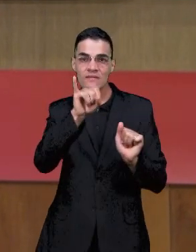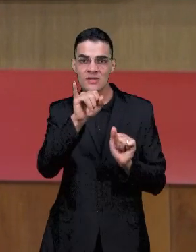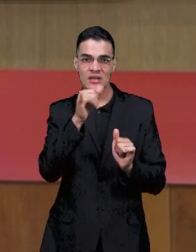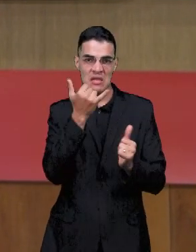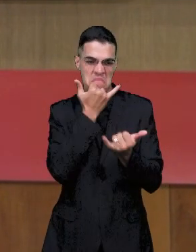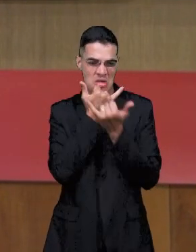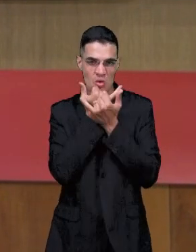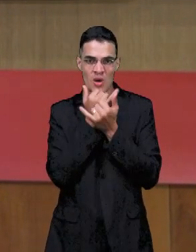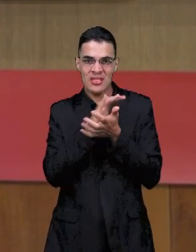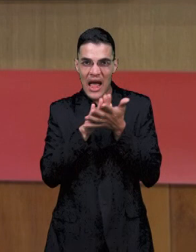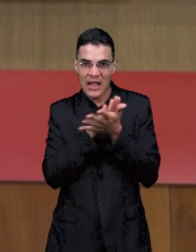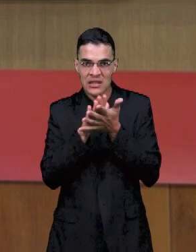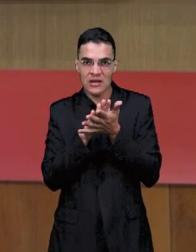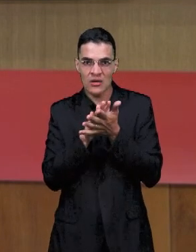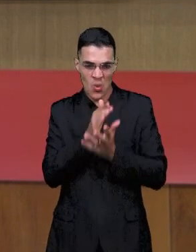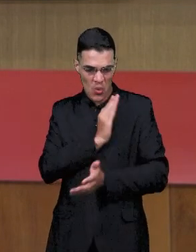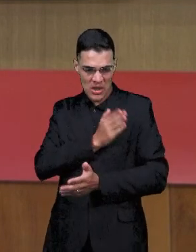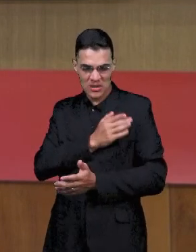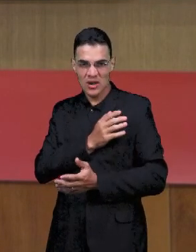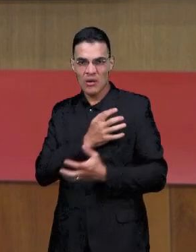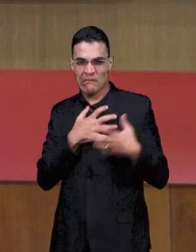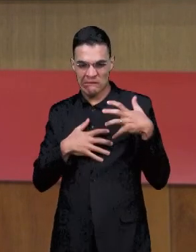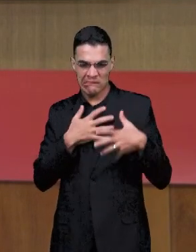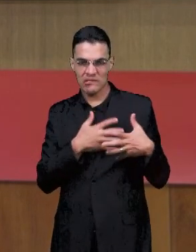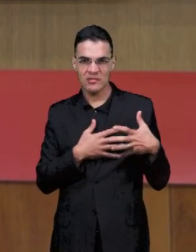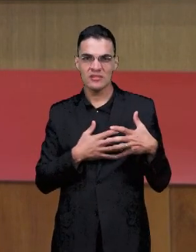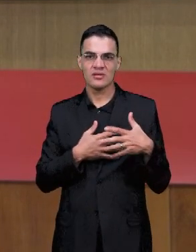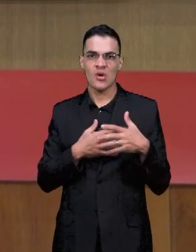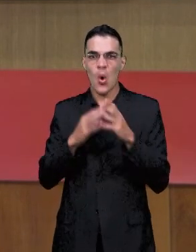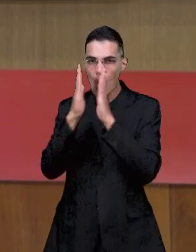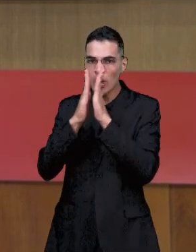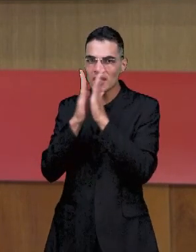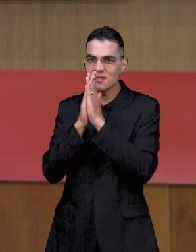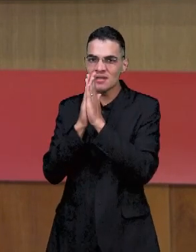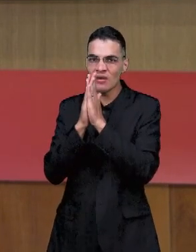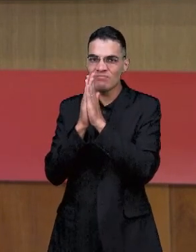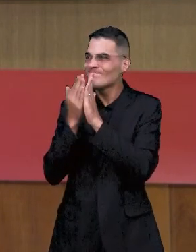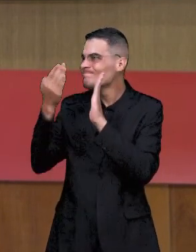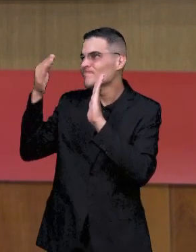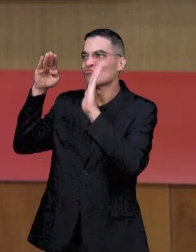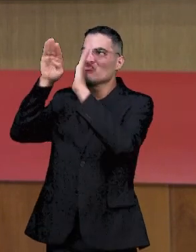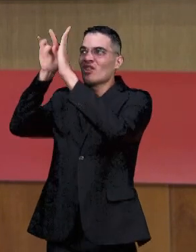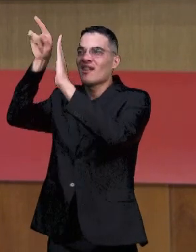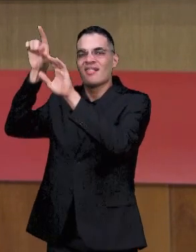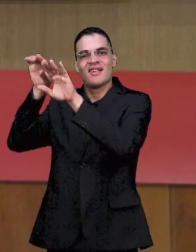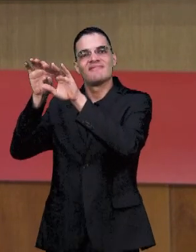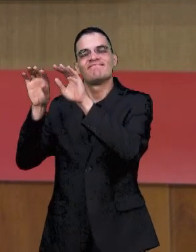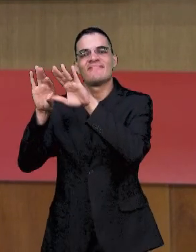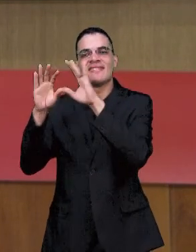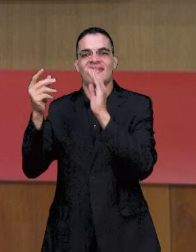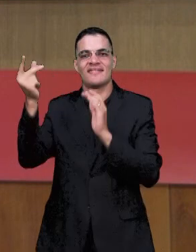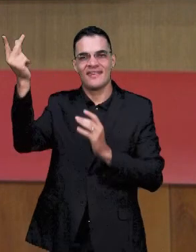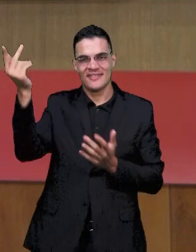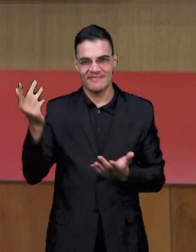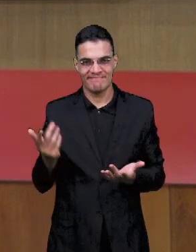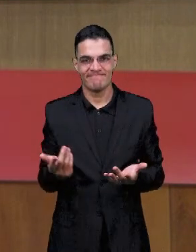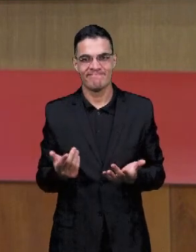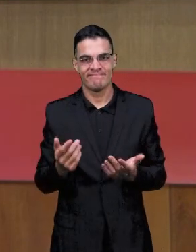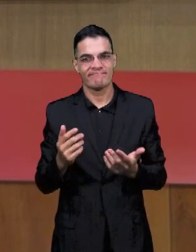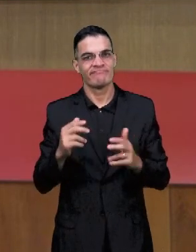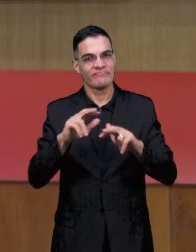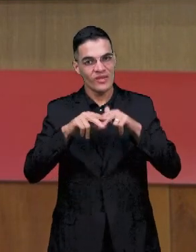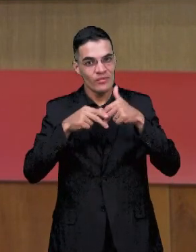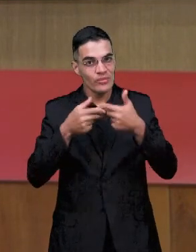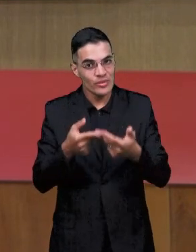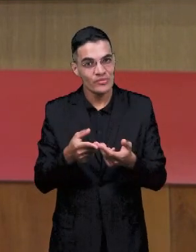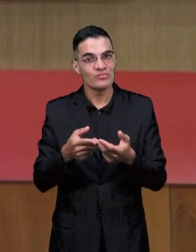нашу молитву. Иногда вы не спите и думаете, как бы отомстить человеку, который обидел вас.